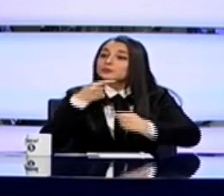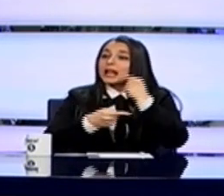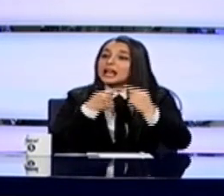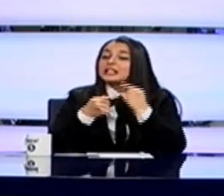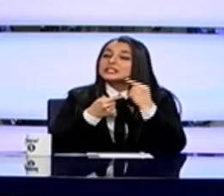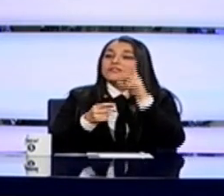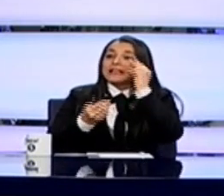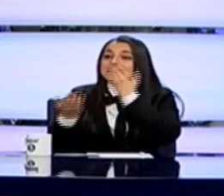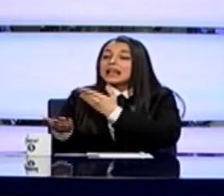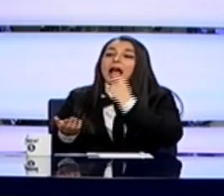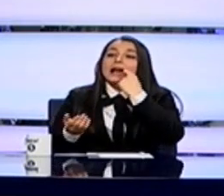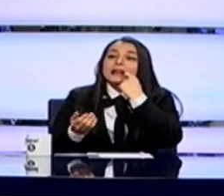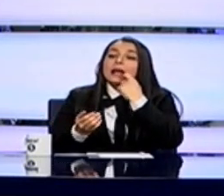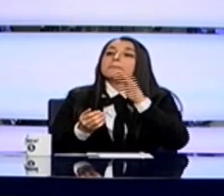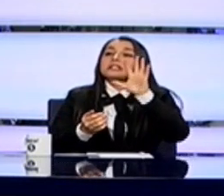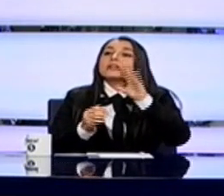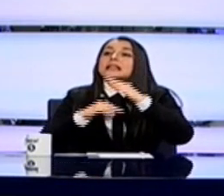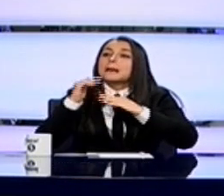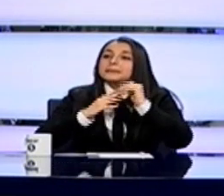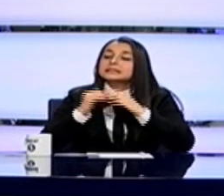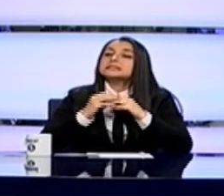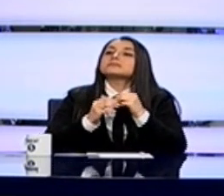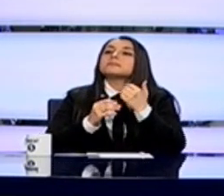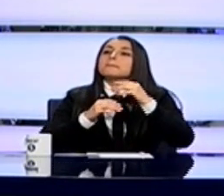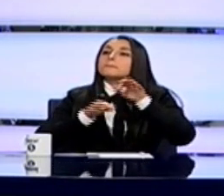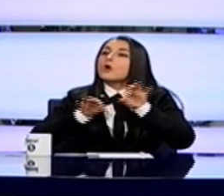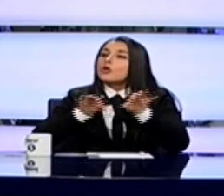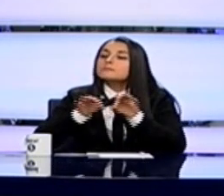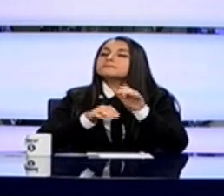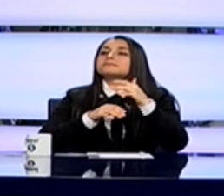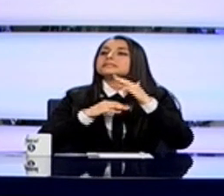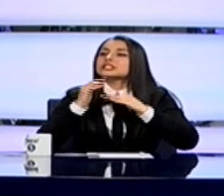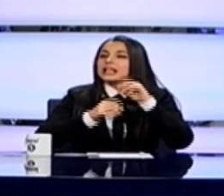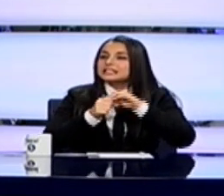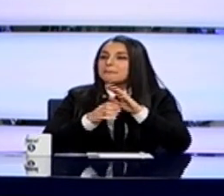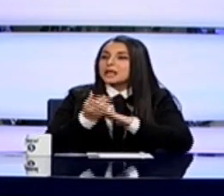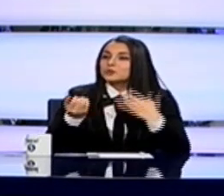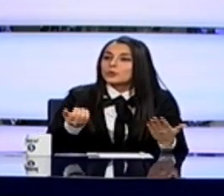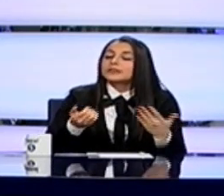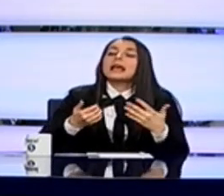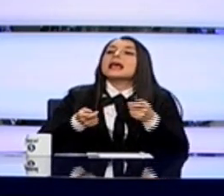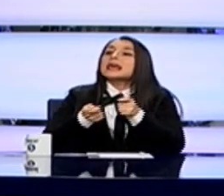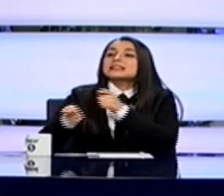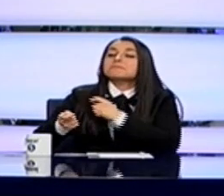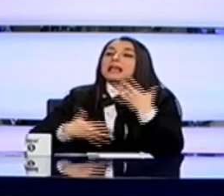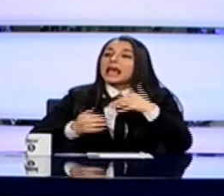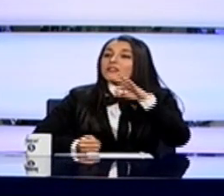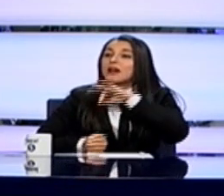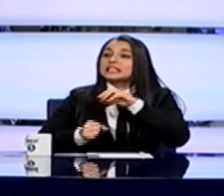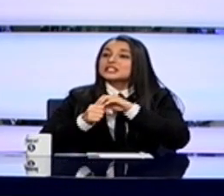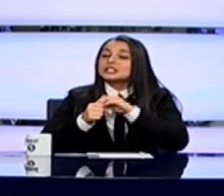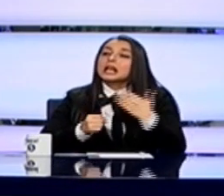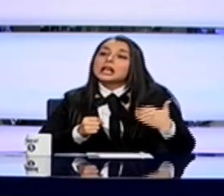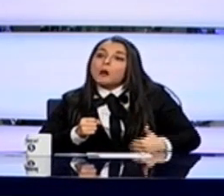Ankara 5 Evler Yapı Meslek Lisesi Yapı İnşaat bölümünden mezun oldu. Eğitimini engellilere faydalı olacak, kamu ve